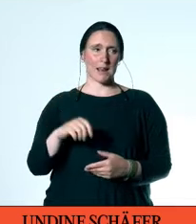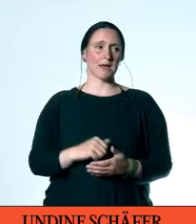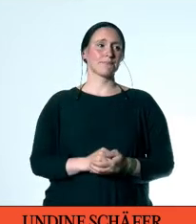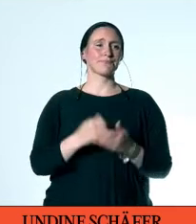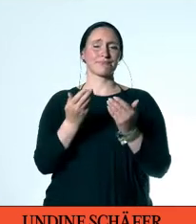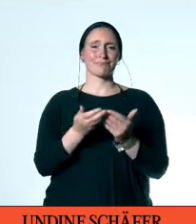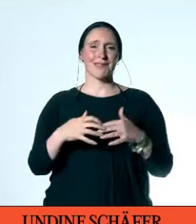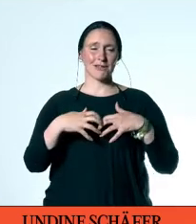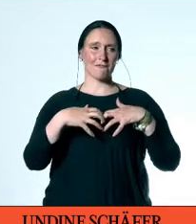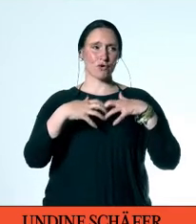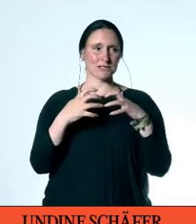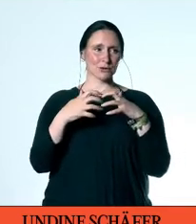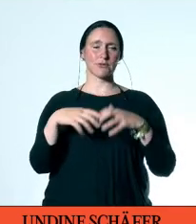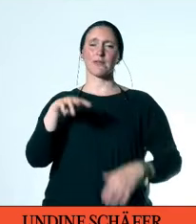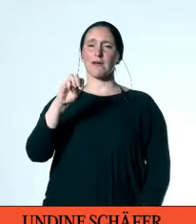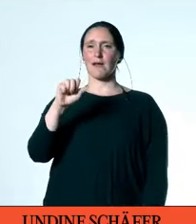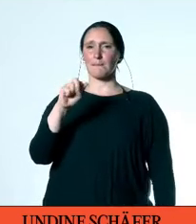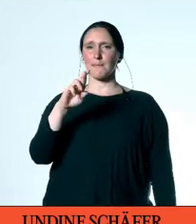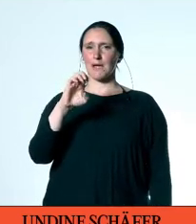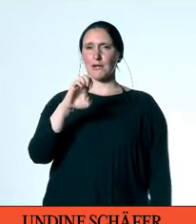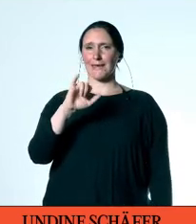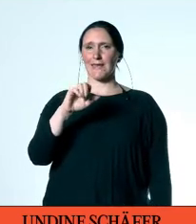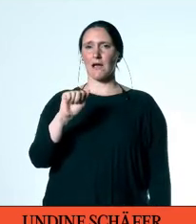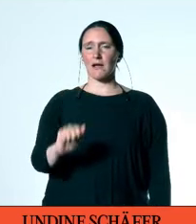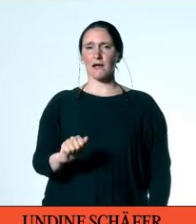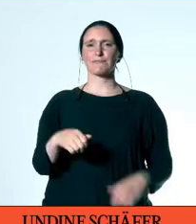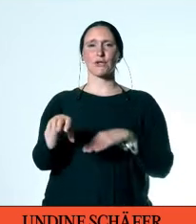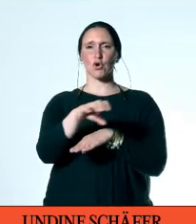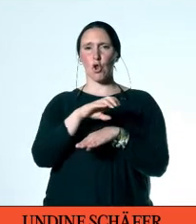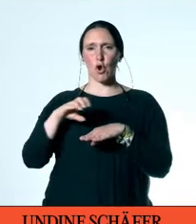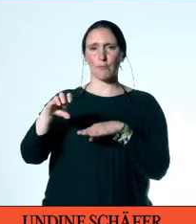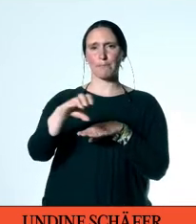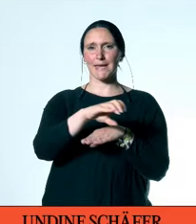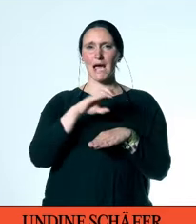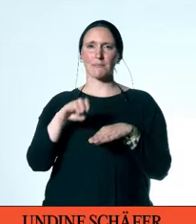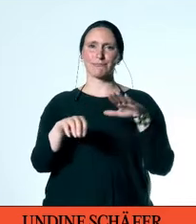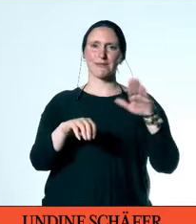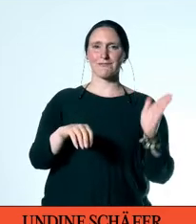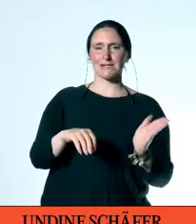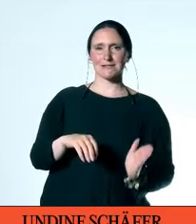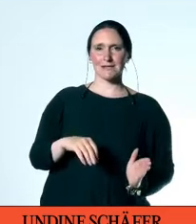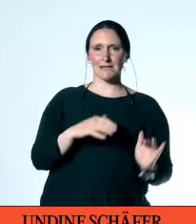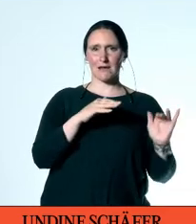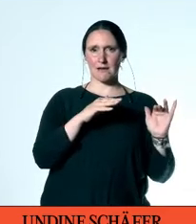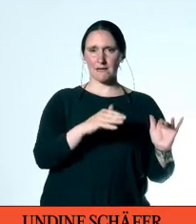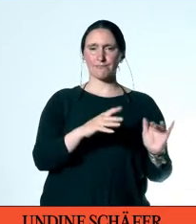Jetzt geben wir weiter an Will von der Fundación Marea aus Kolumbien.